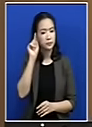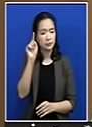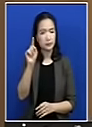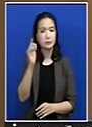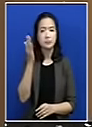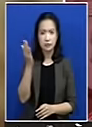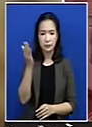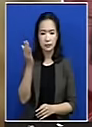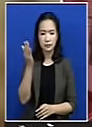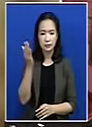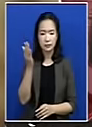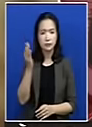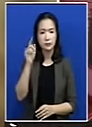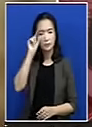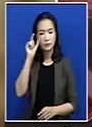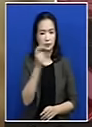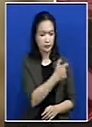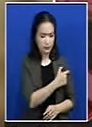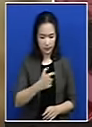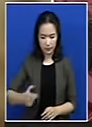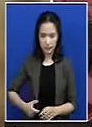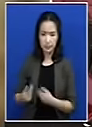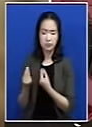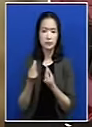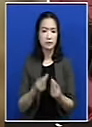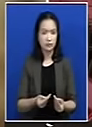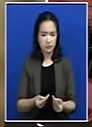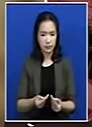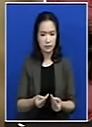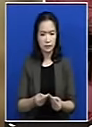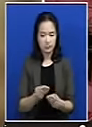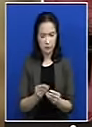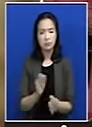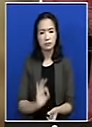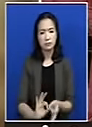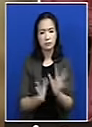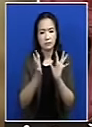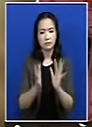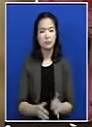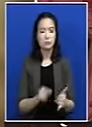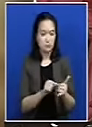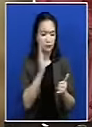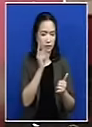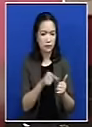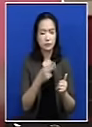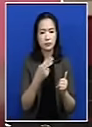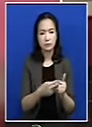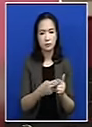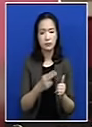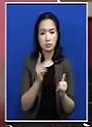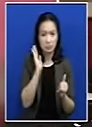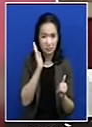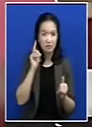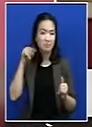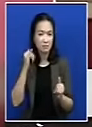ากรุณาธิคุณที่พระบาทสมเด็จพระเจ้าอยู่หัวโปรดเกล้าโปรดกระหม่อมพระราชทานเพลิงศพนายกฤษณะถาวรกับนางสาว